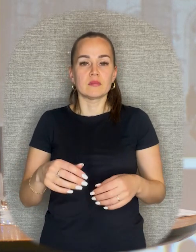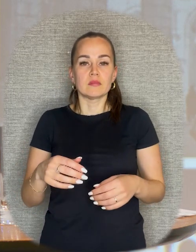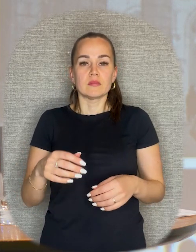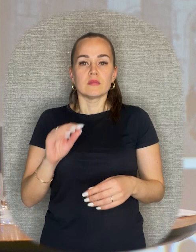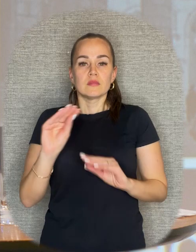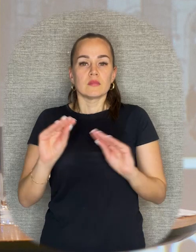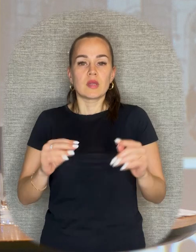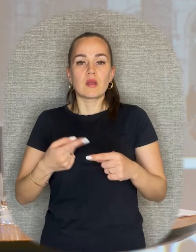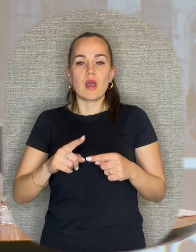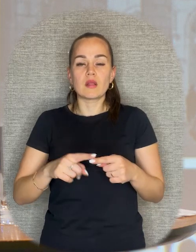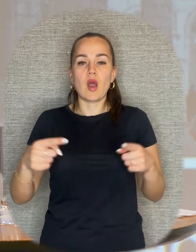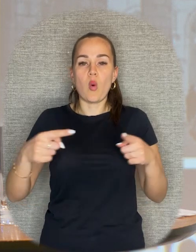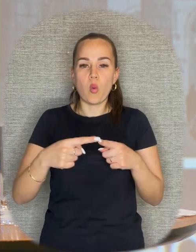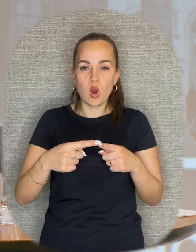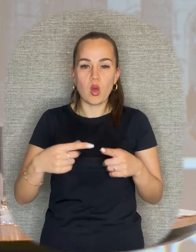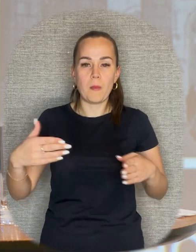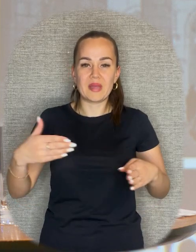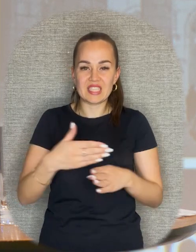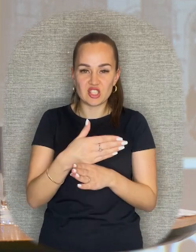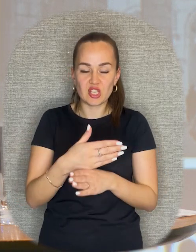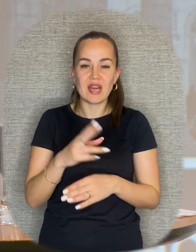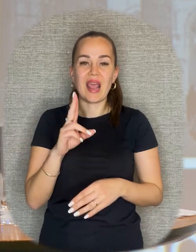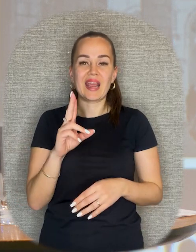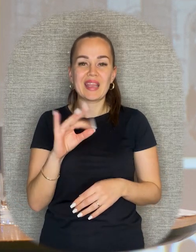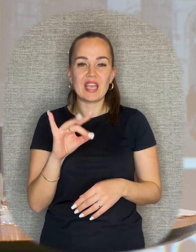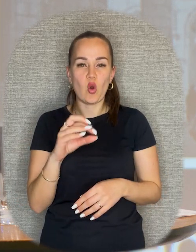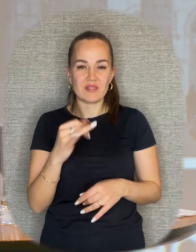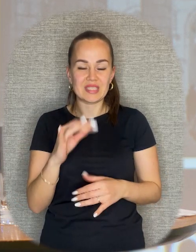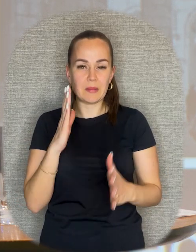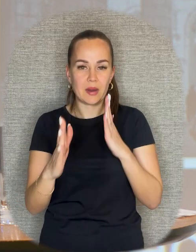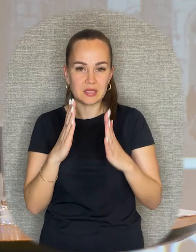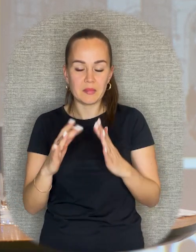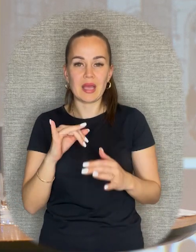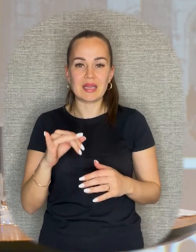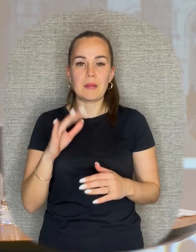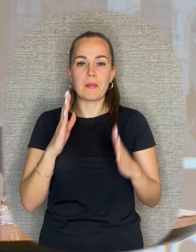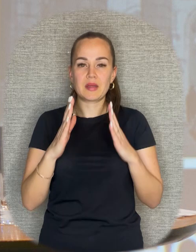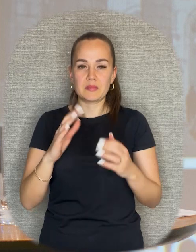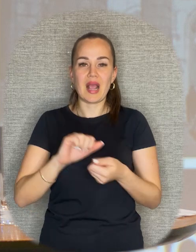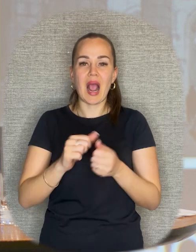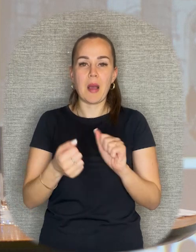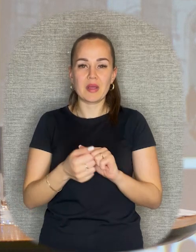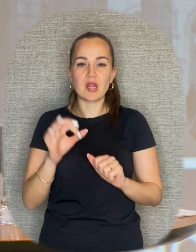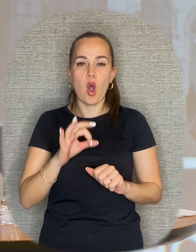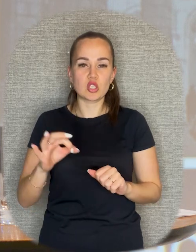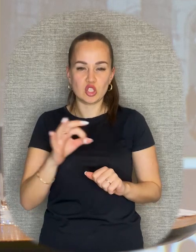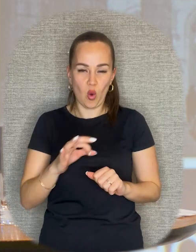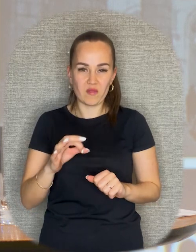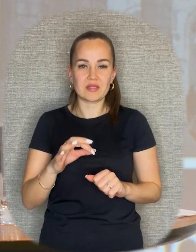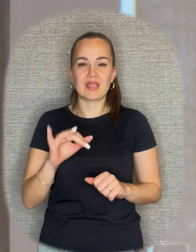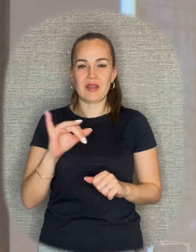четвёртом году состоялся конкурс на составление эскизных проектов архитектурного решения улов